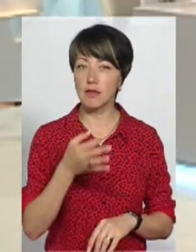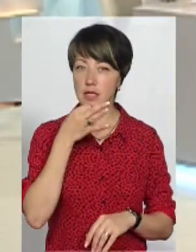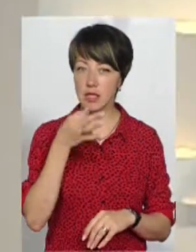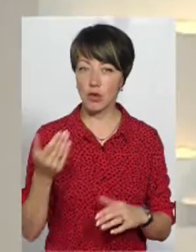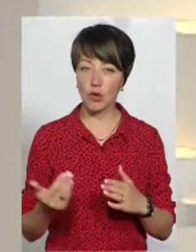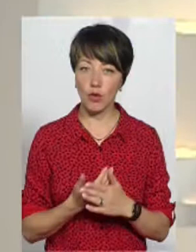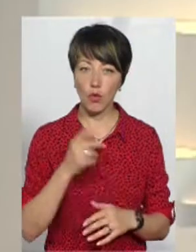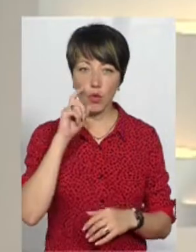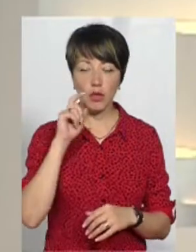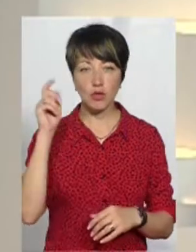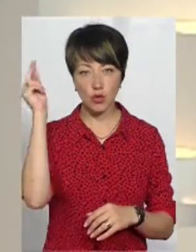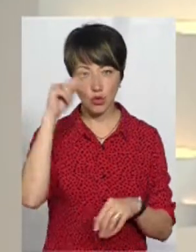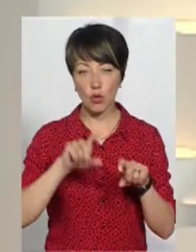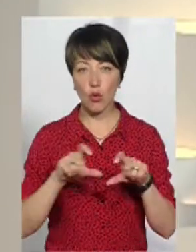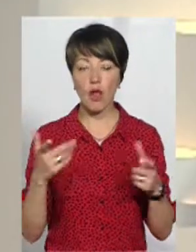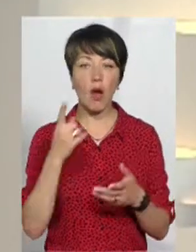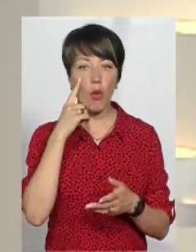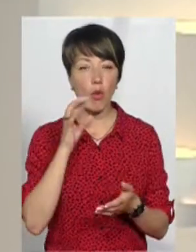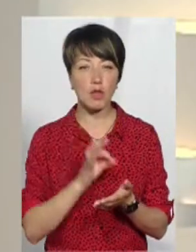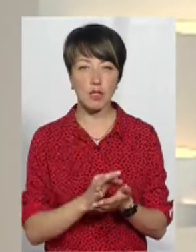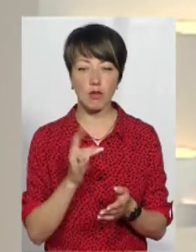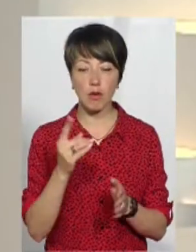українську школу. От яку б оцінку ви поставили